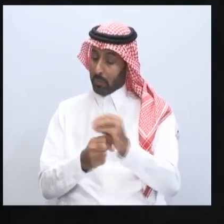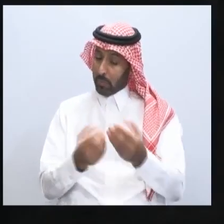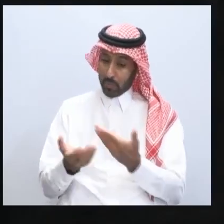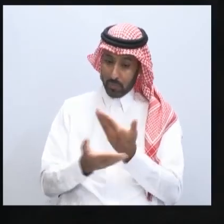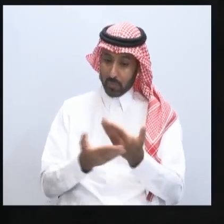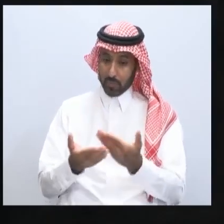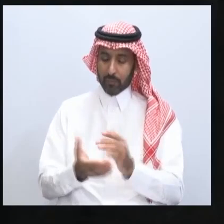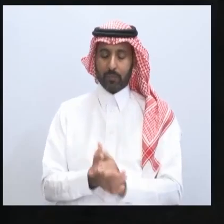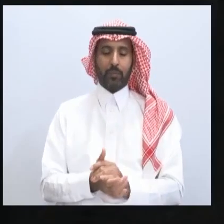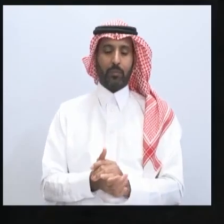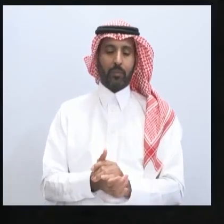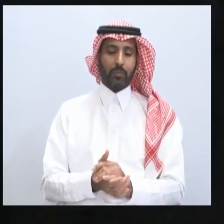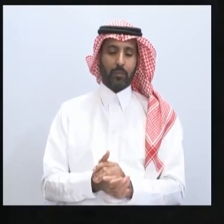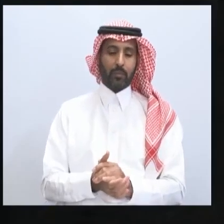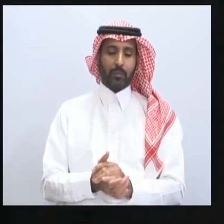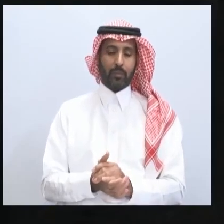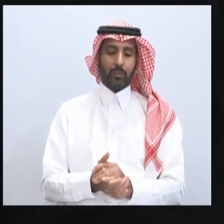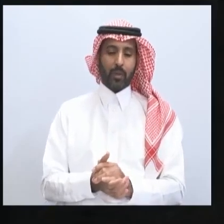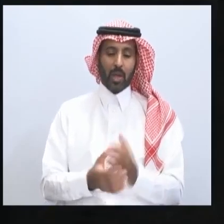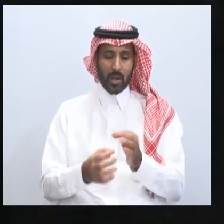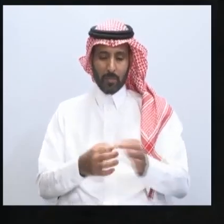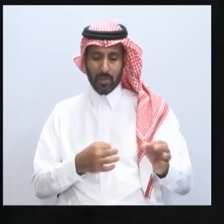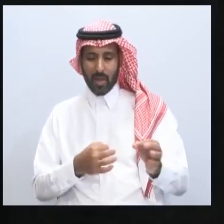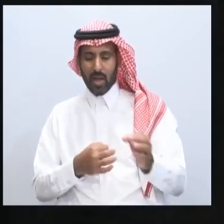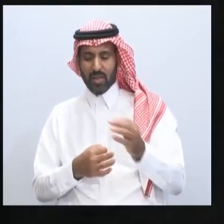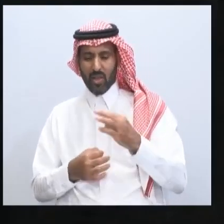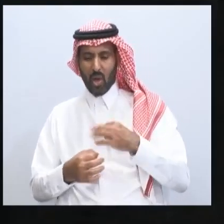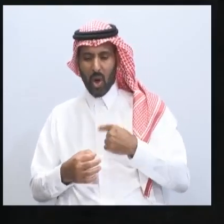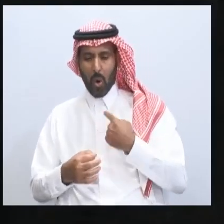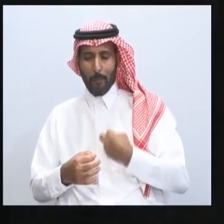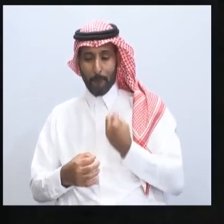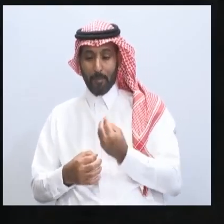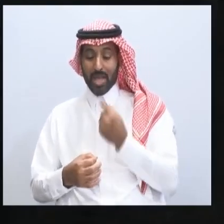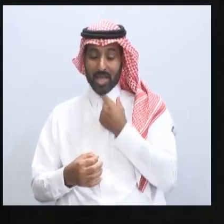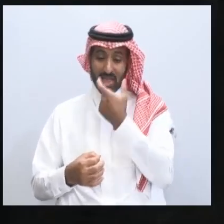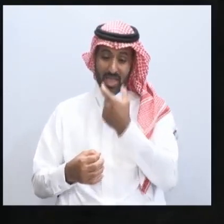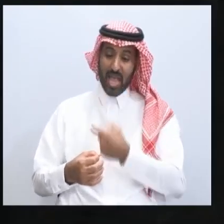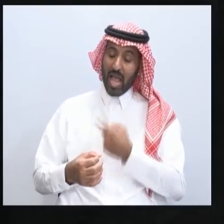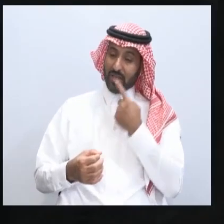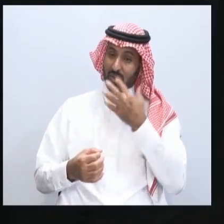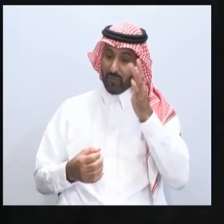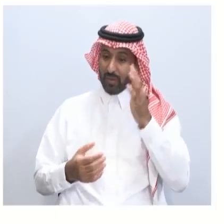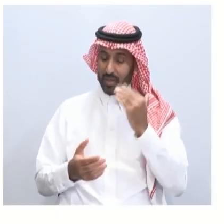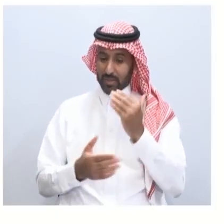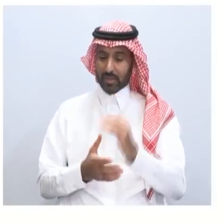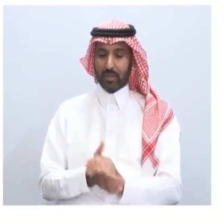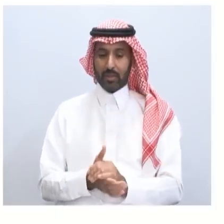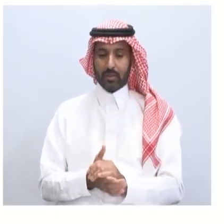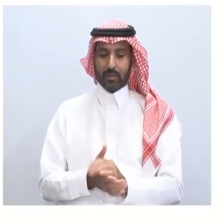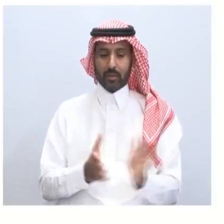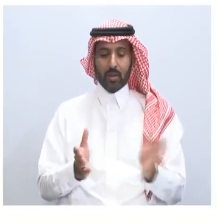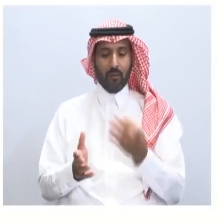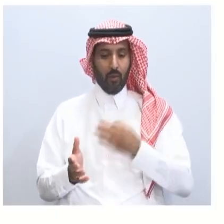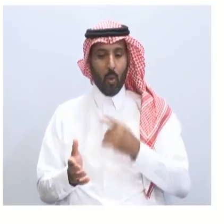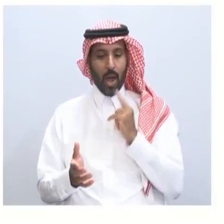والمعلومات ايضا الابتعاد عن حب الذات والانانيه بارك الله فيكم من